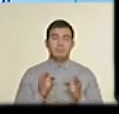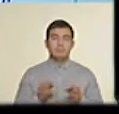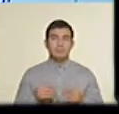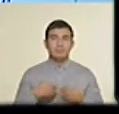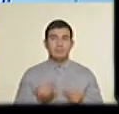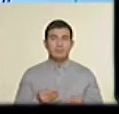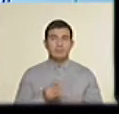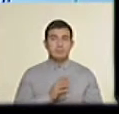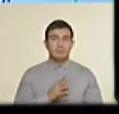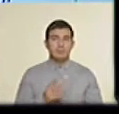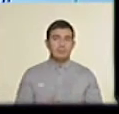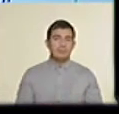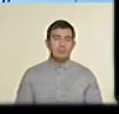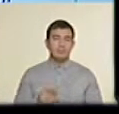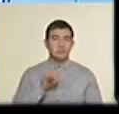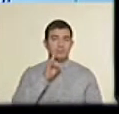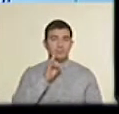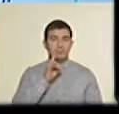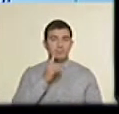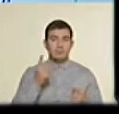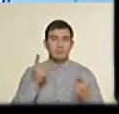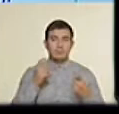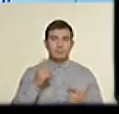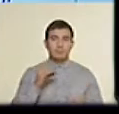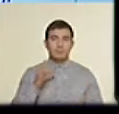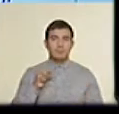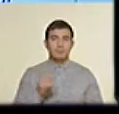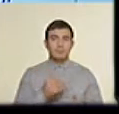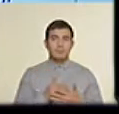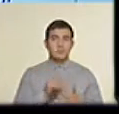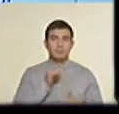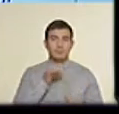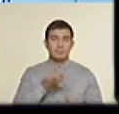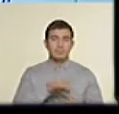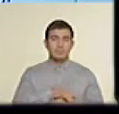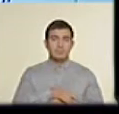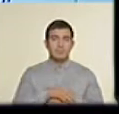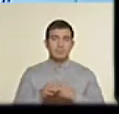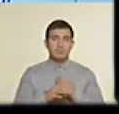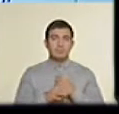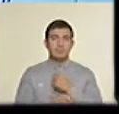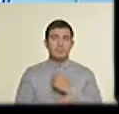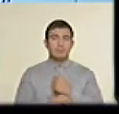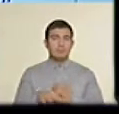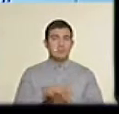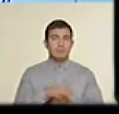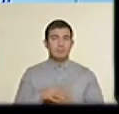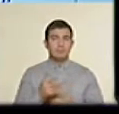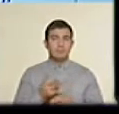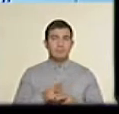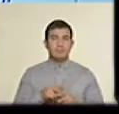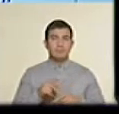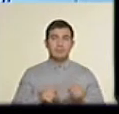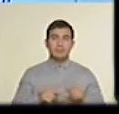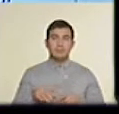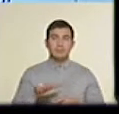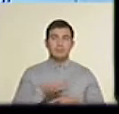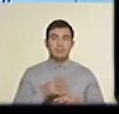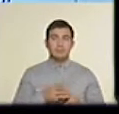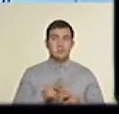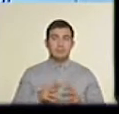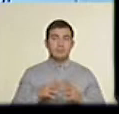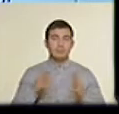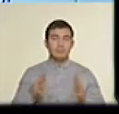berilgan. Samarqand, Buxoro, Xiva, Shahrisabz, Toshkent, Qo'qon shaharlari mamlakatimizning yirik